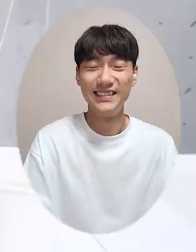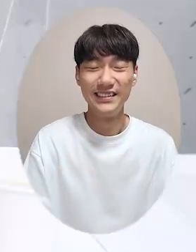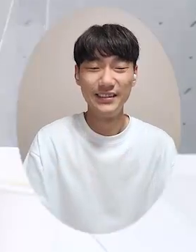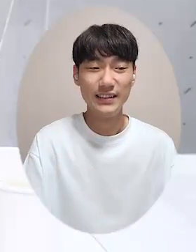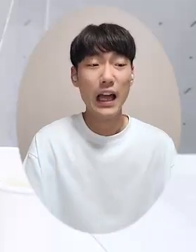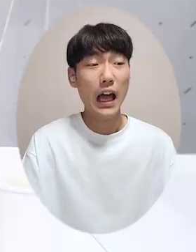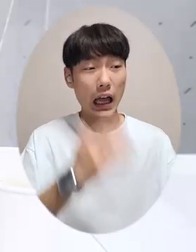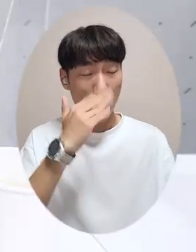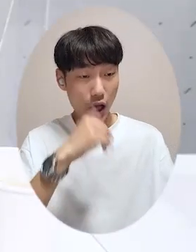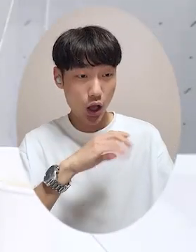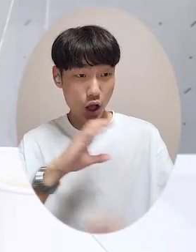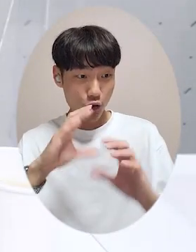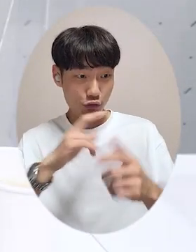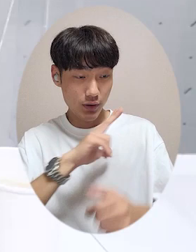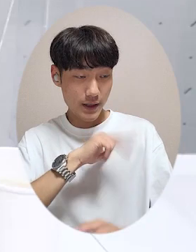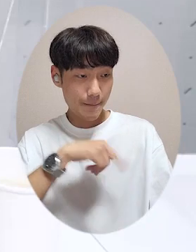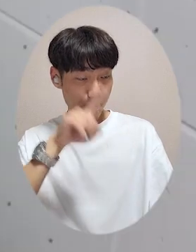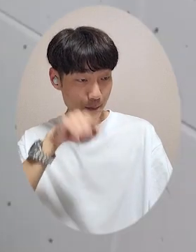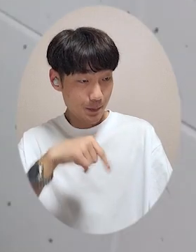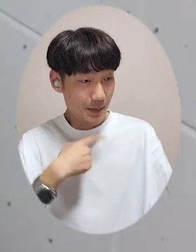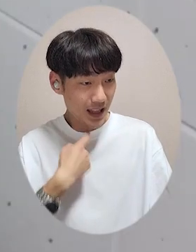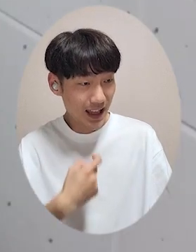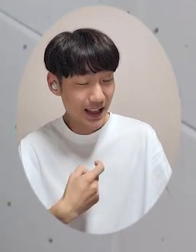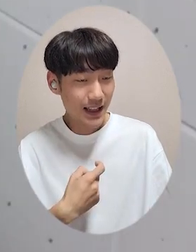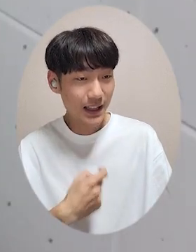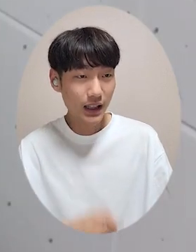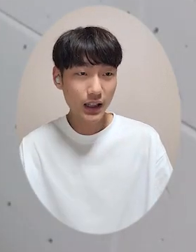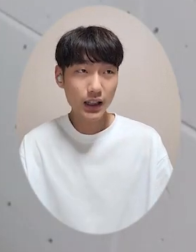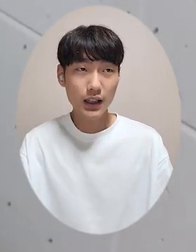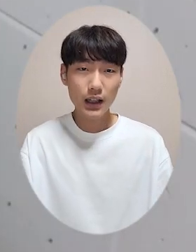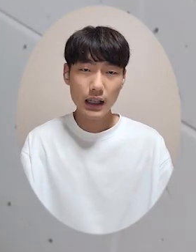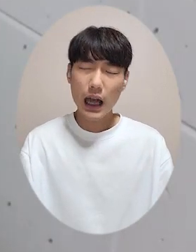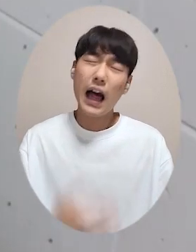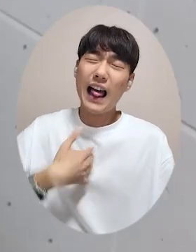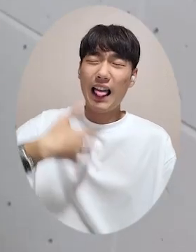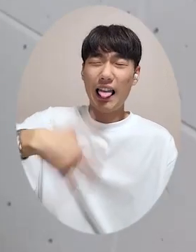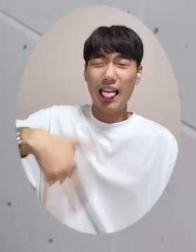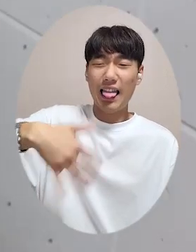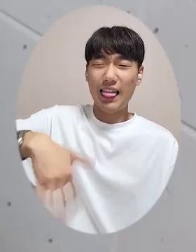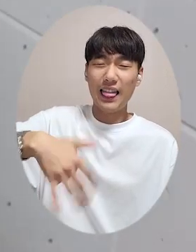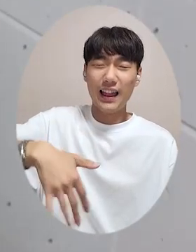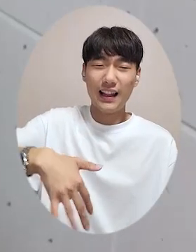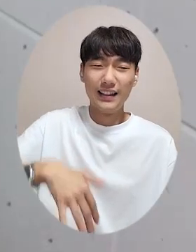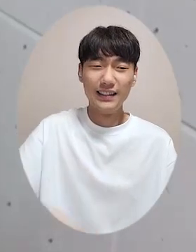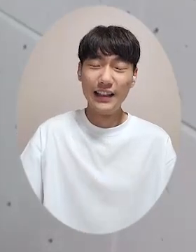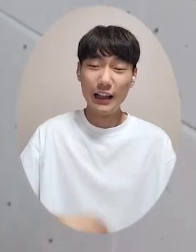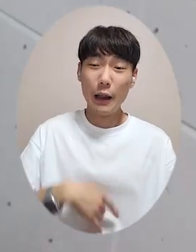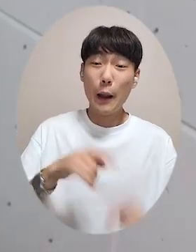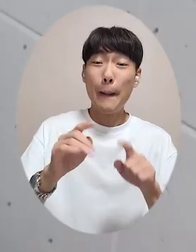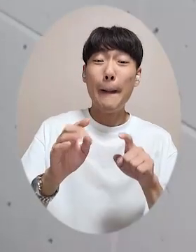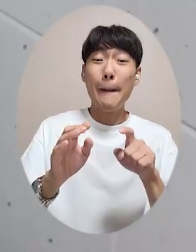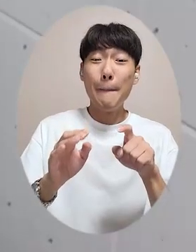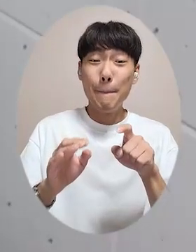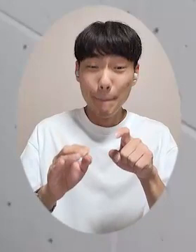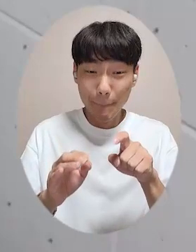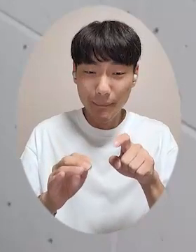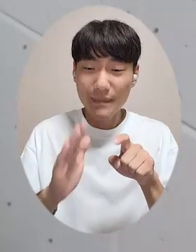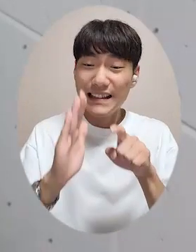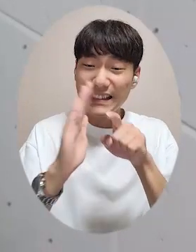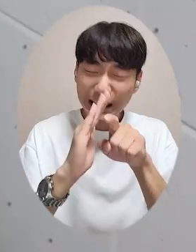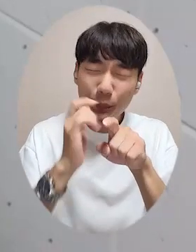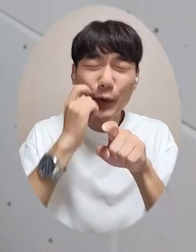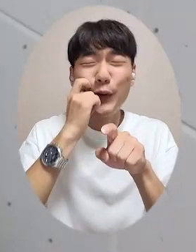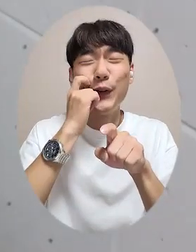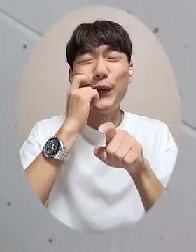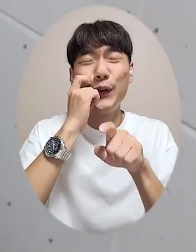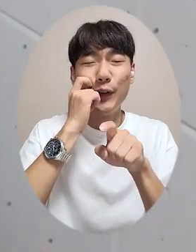네네. 혹시 국회에도 가보셨나요, 그러면? 국회는 아직 못 가봤습니다. 앞에까지만 가봤고 안에는 못